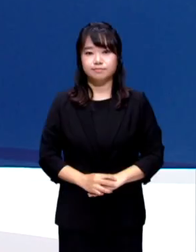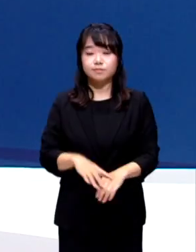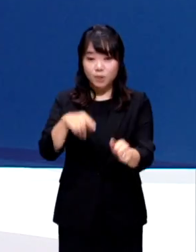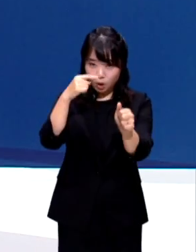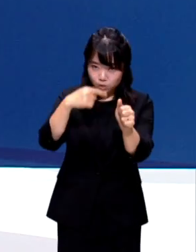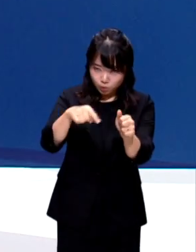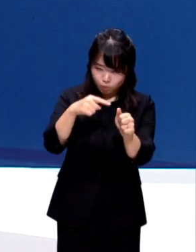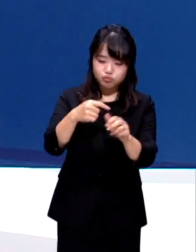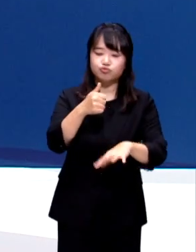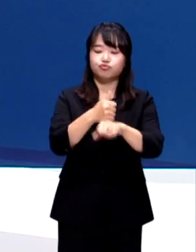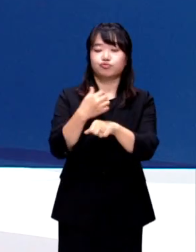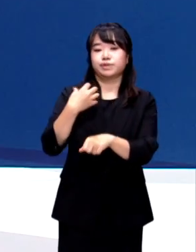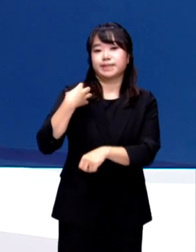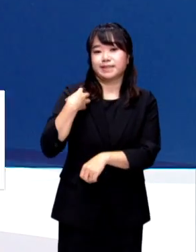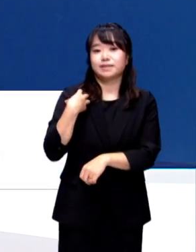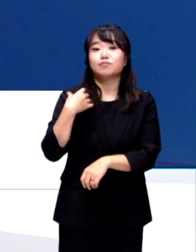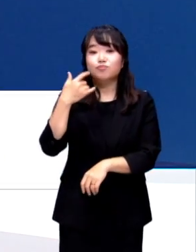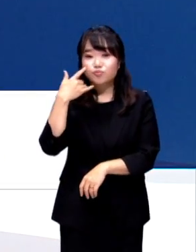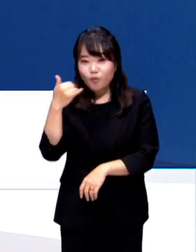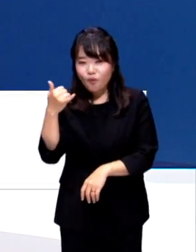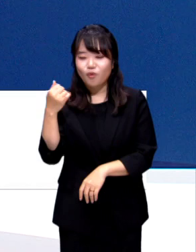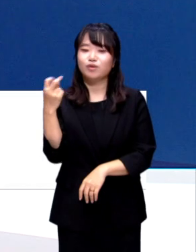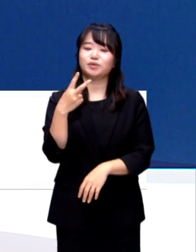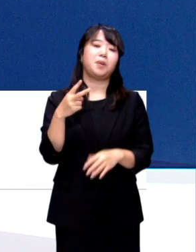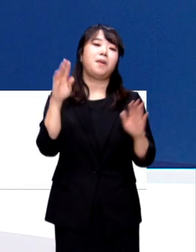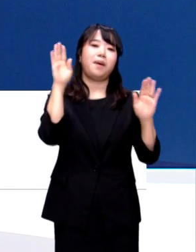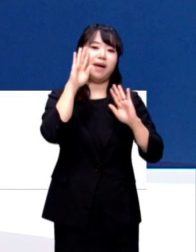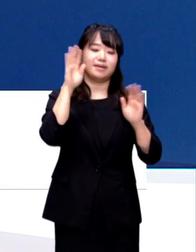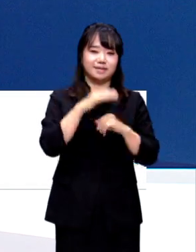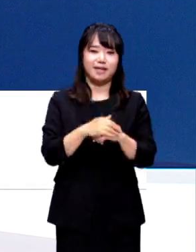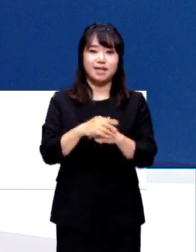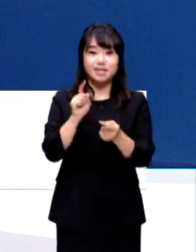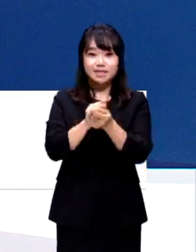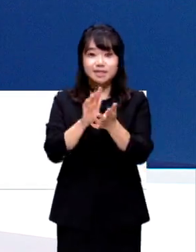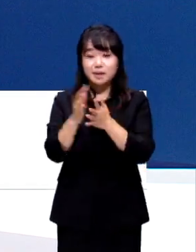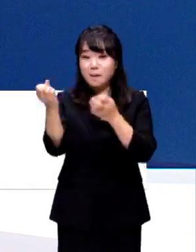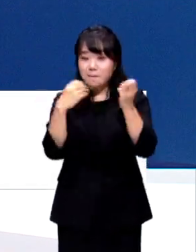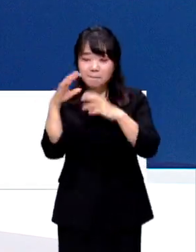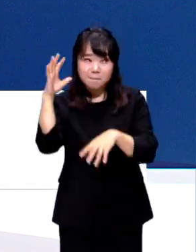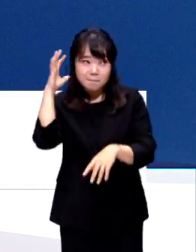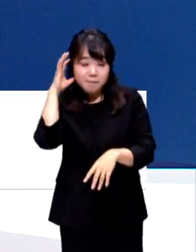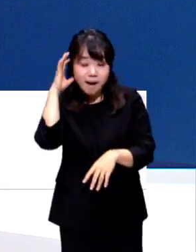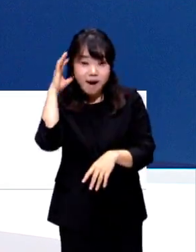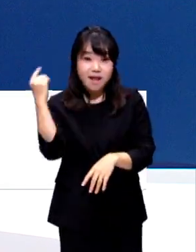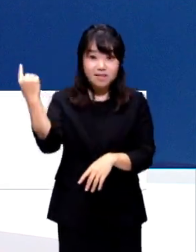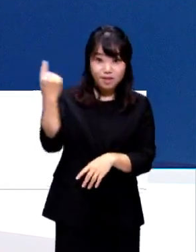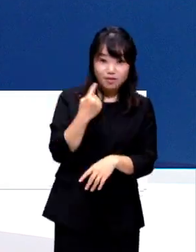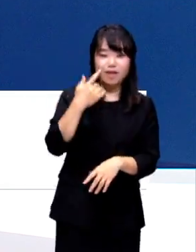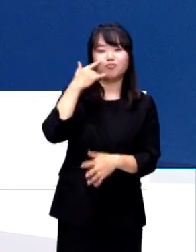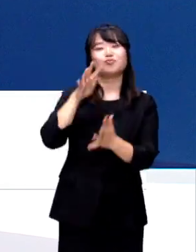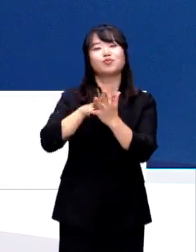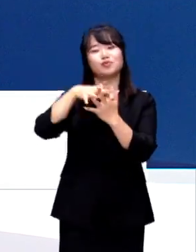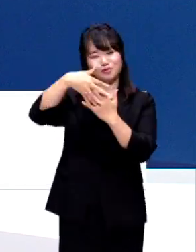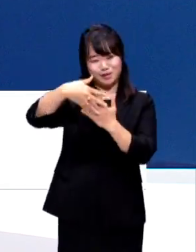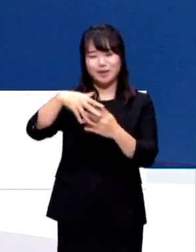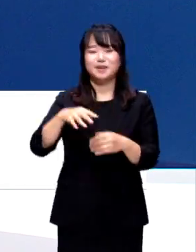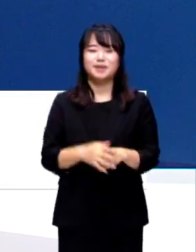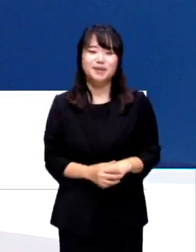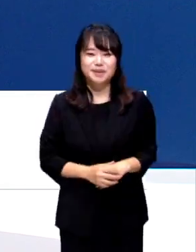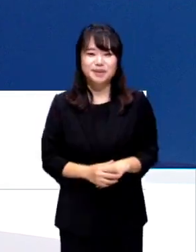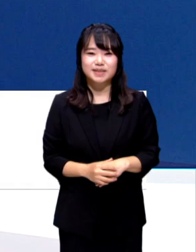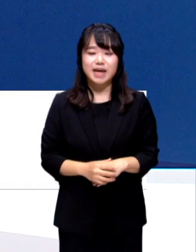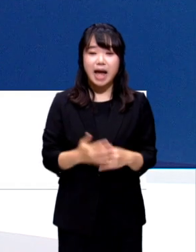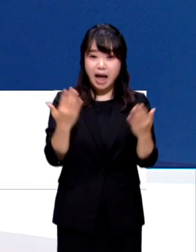교육의 주체인 학생과 학부모의 학습 현장에 대한 의견을 듣는 떴다 학부모 수첩 시간입니다.